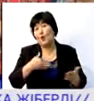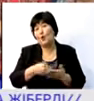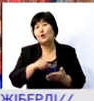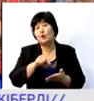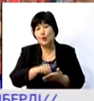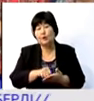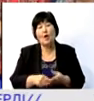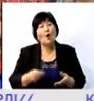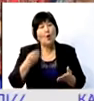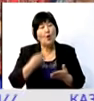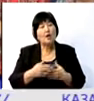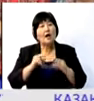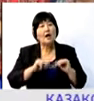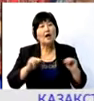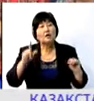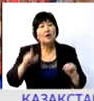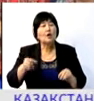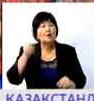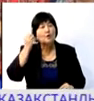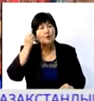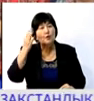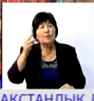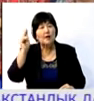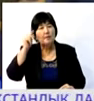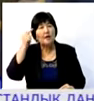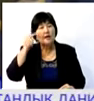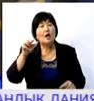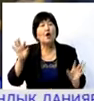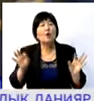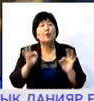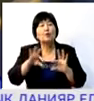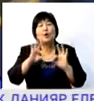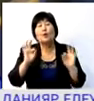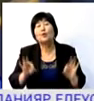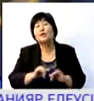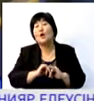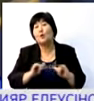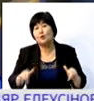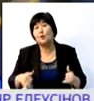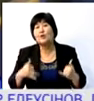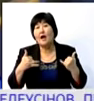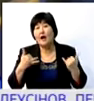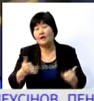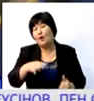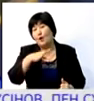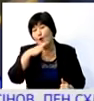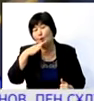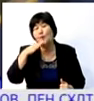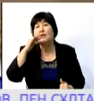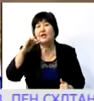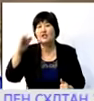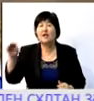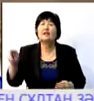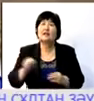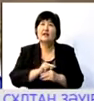қосты. Ұлағатты ұстаз, тума талант, білім-білігін музыка өнерінің өрістеуіне арнады. Көптеген шәкірттер